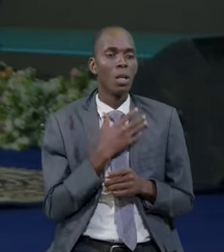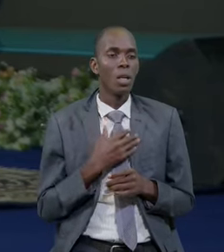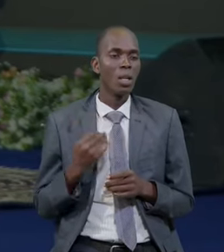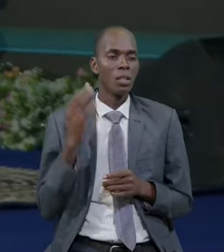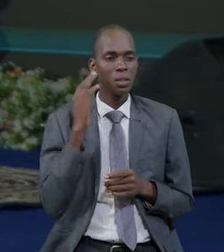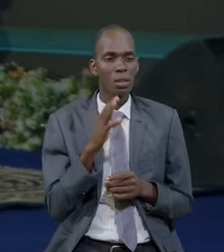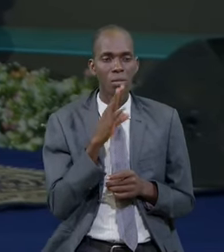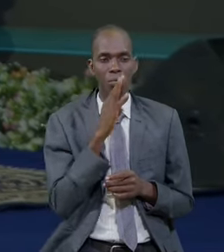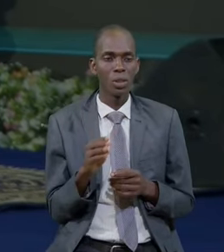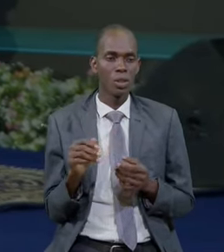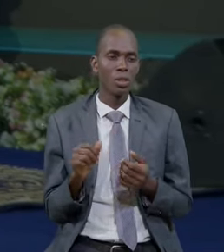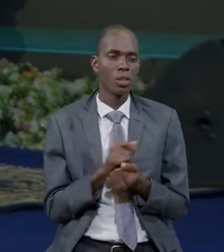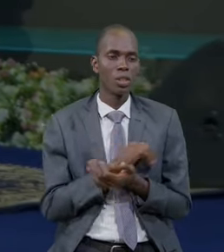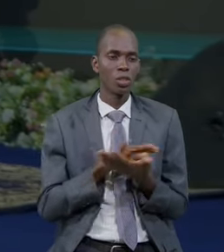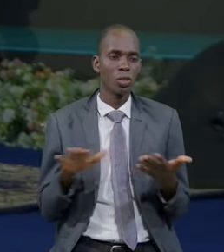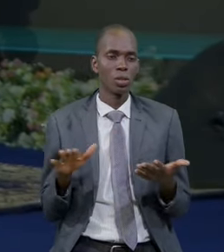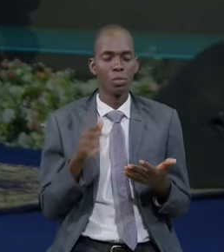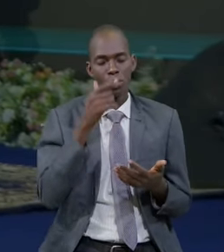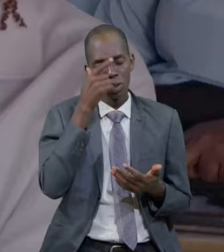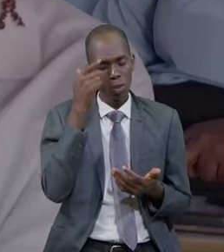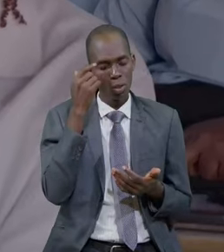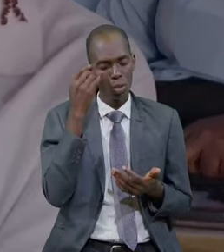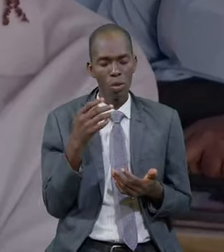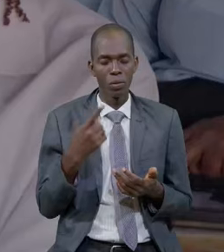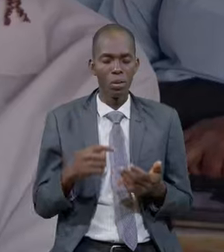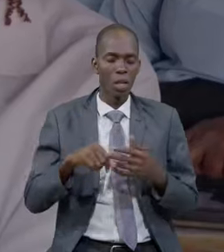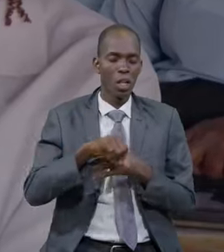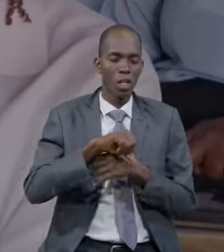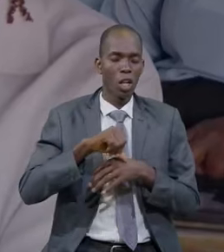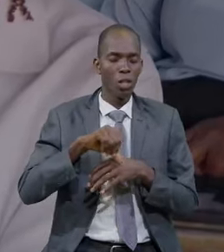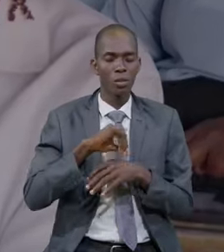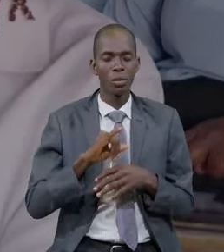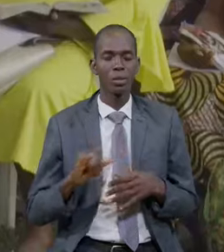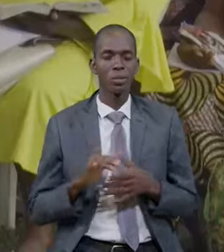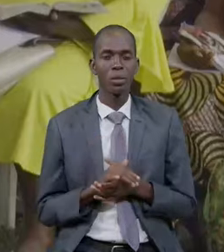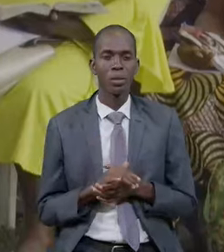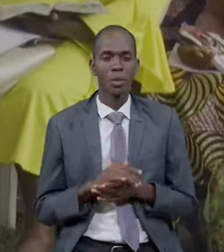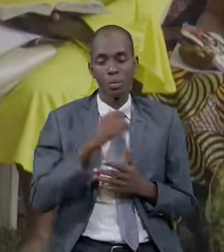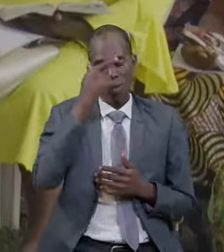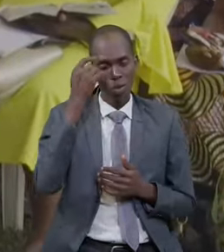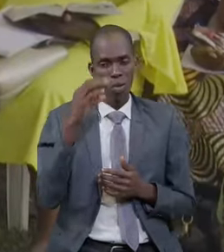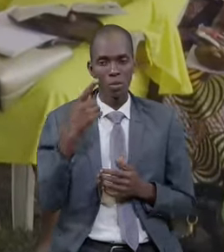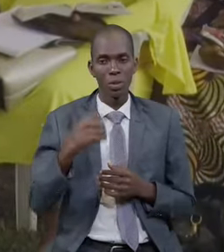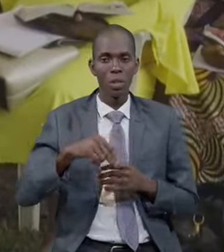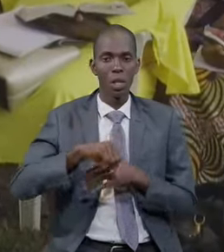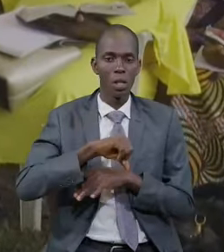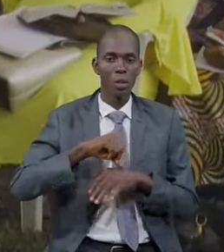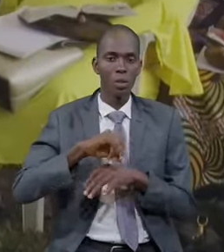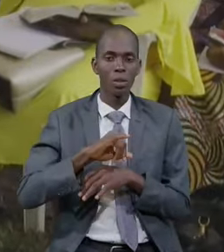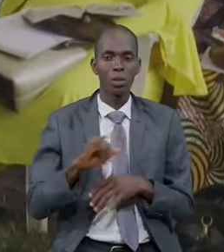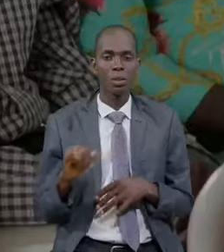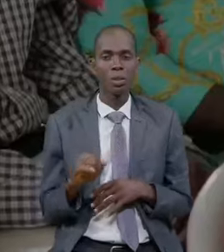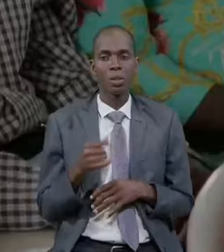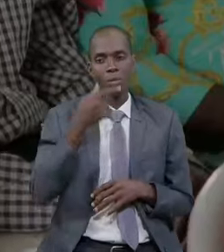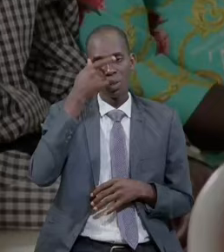l'onction. Et l'onction fera éclater le joug. Et l'onction,